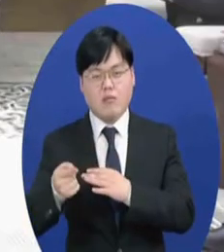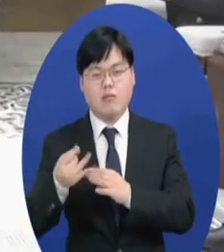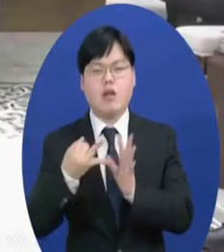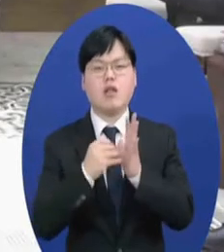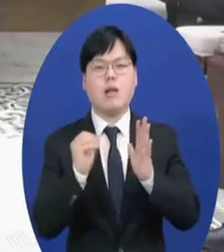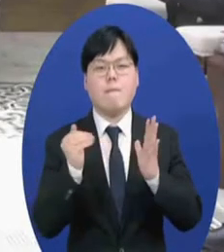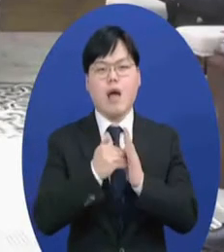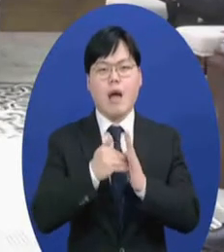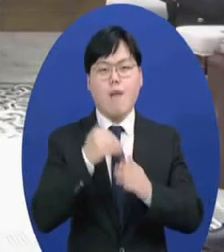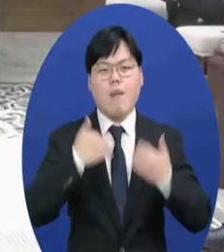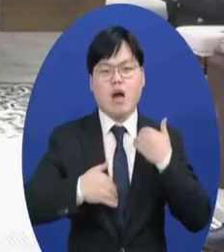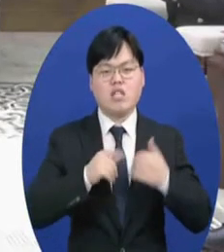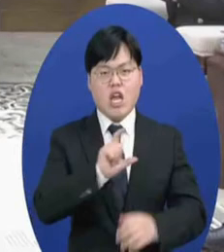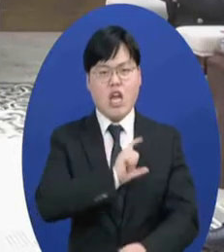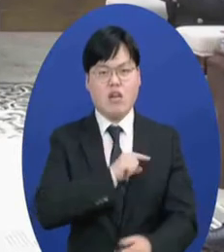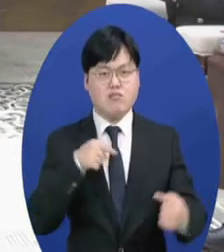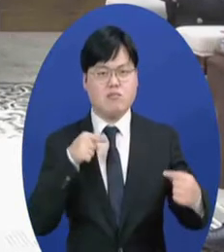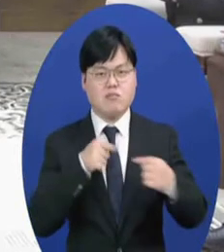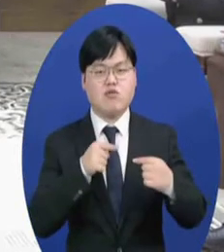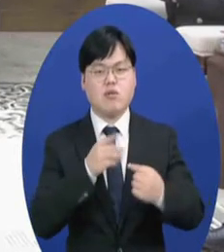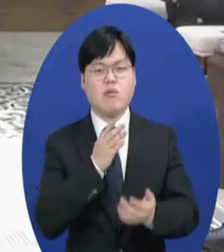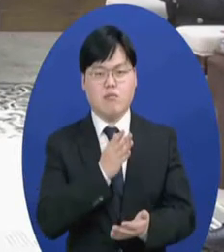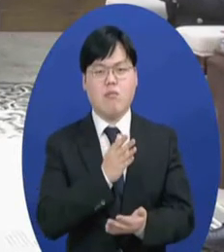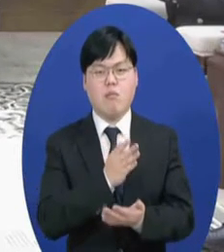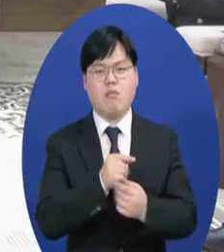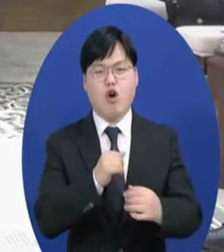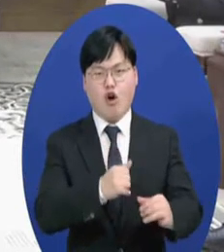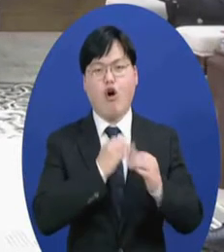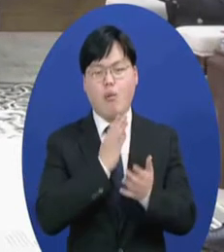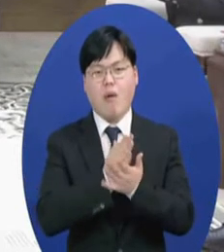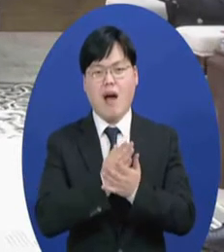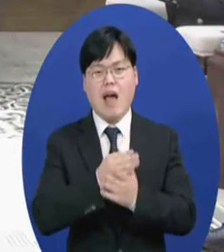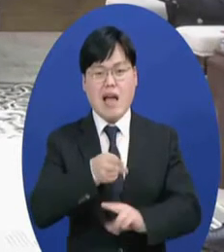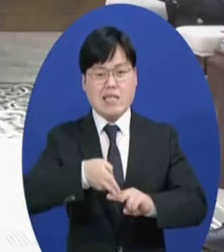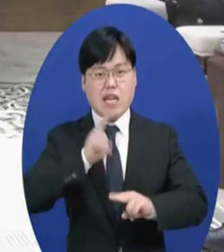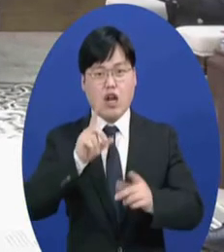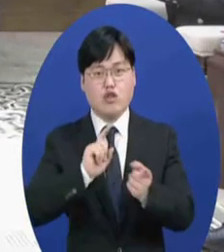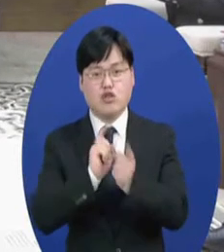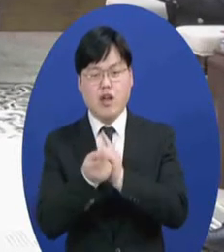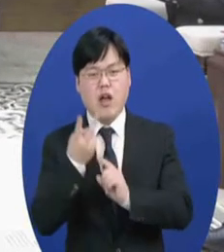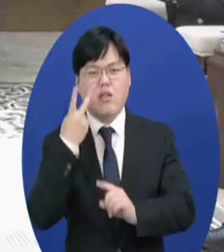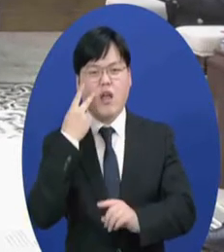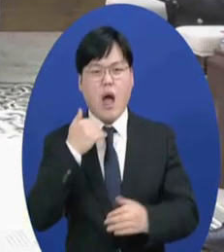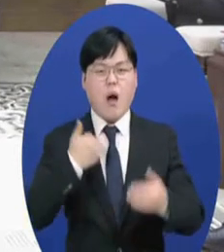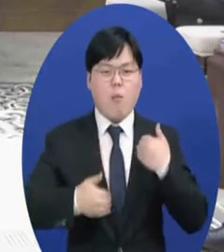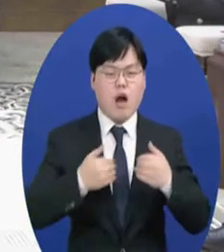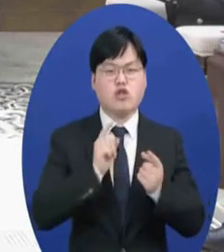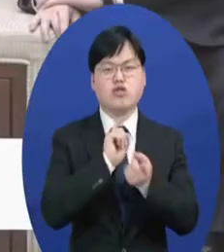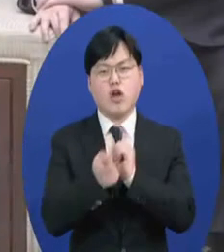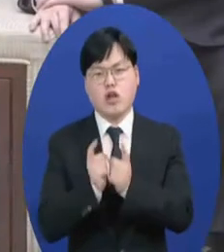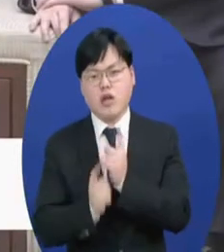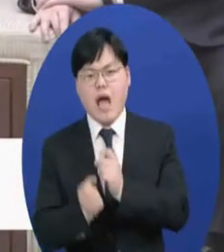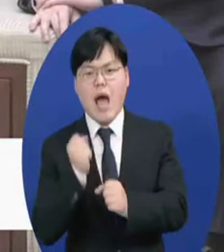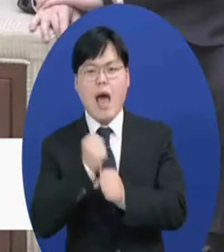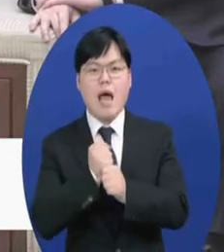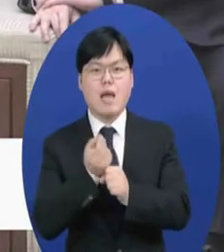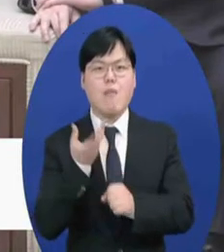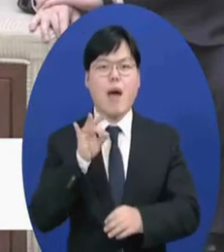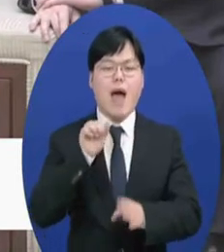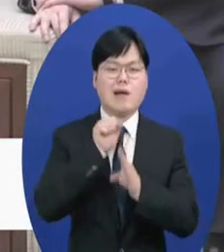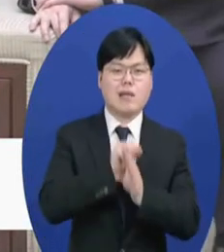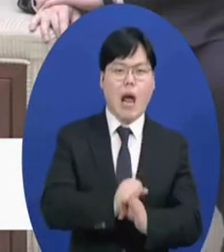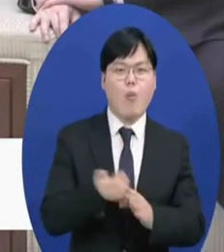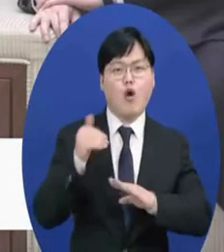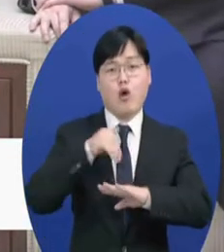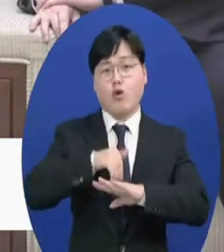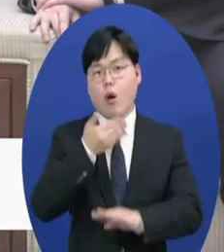гаруй мянган багш нарын их ашиг хөндөгддөг. Захирал эрхлэгч нар солигдсоноор багш нарын дунд халаа сэлгээ хийгдэж ажлын байрны дарамт